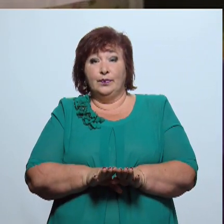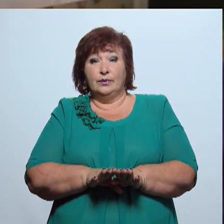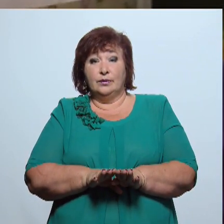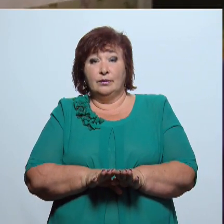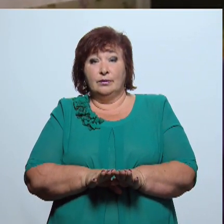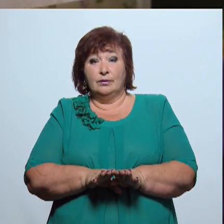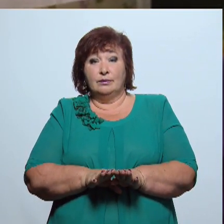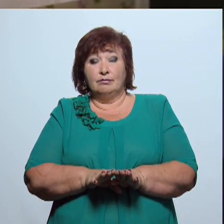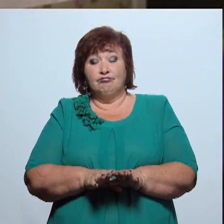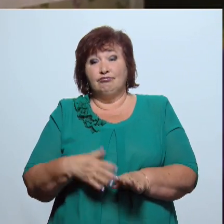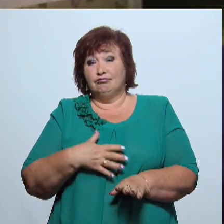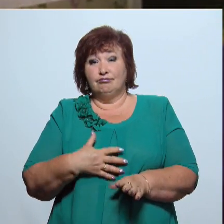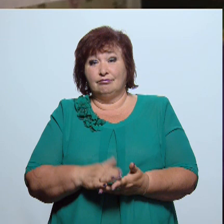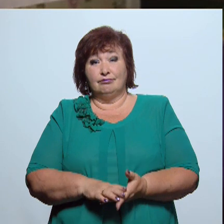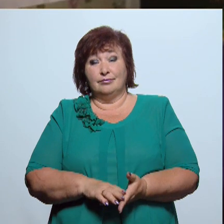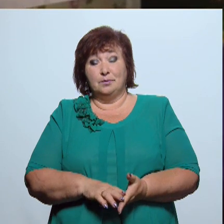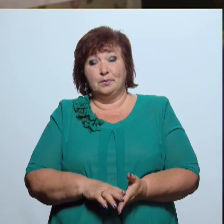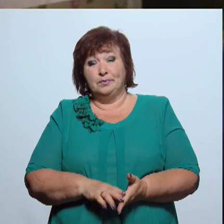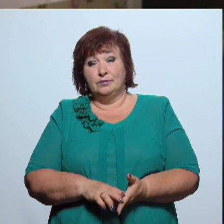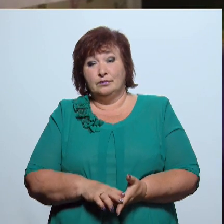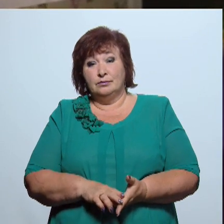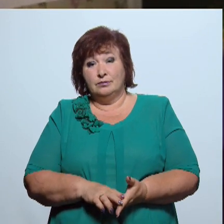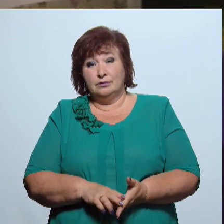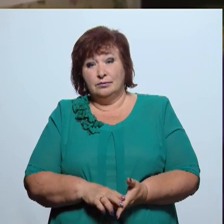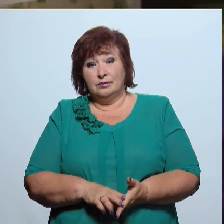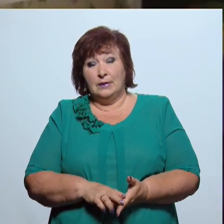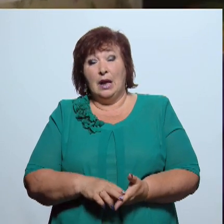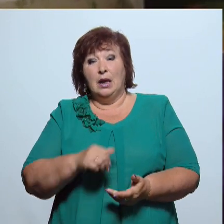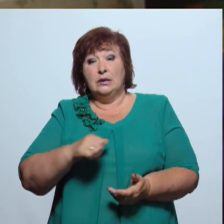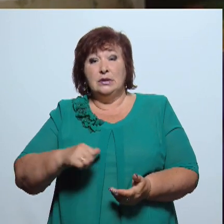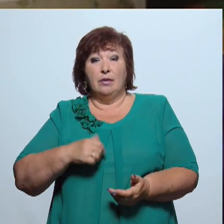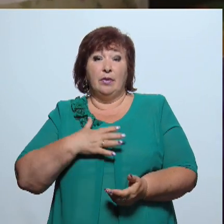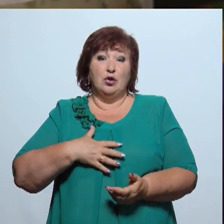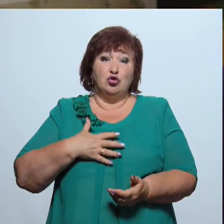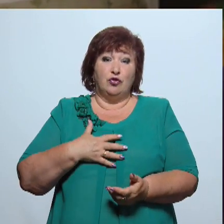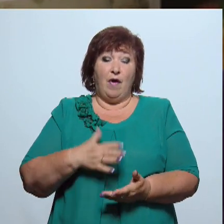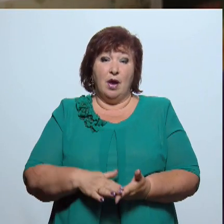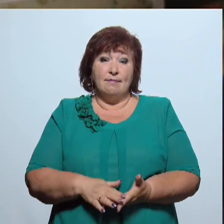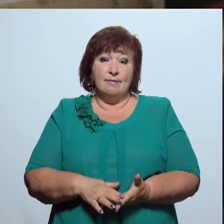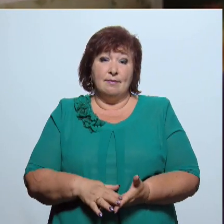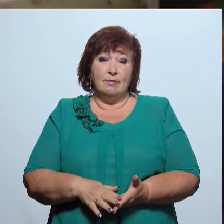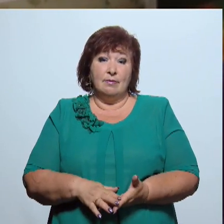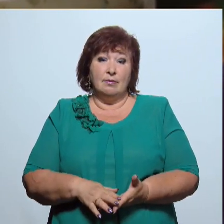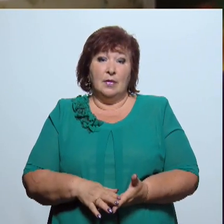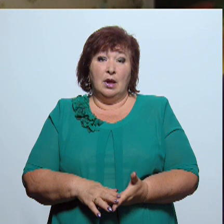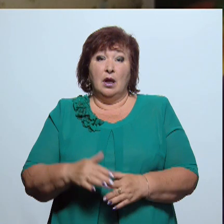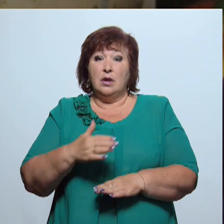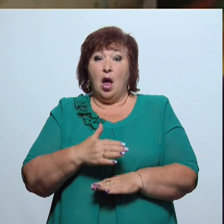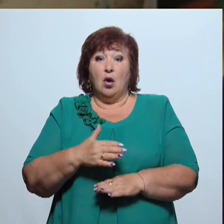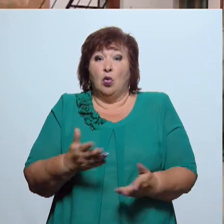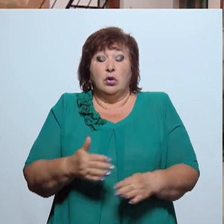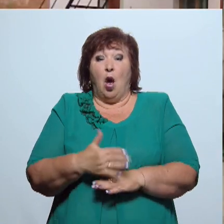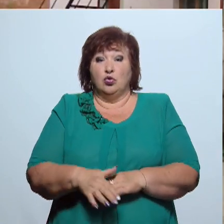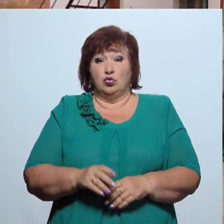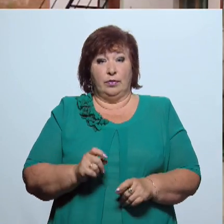знаю, вообще. Сами уже переживаем, куда чего. Хоть на улице не иди, с